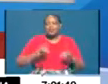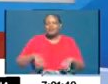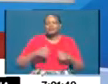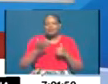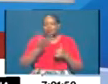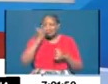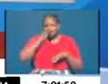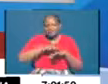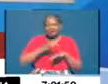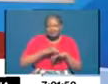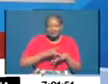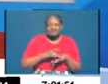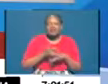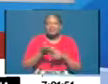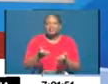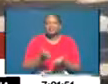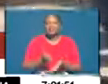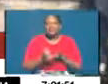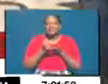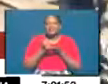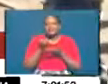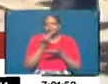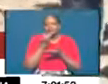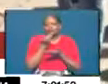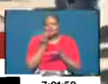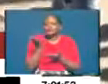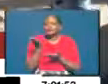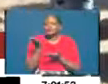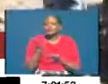kuwapa msaada wa chakula.